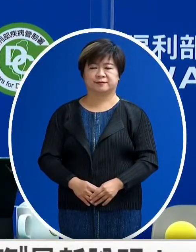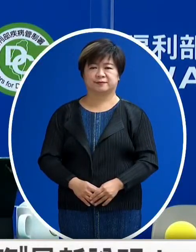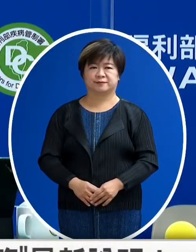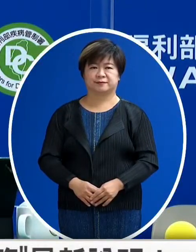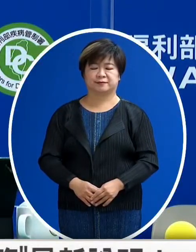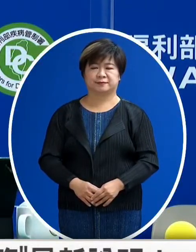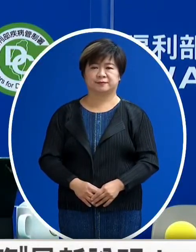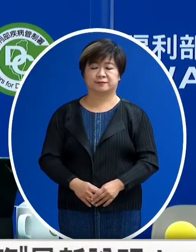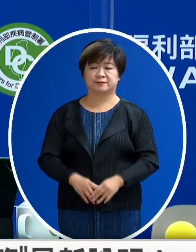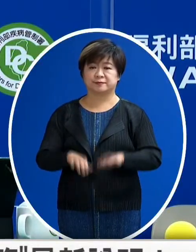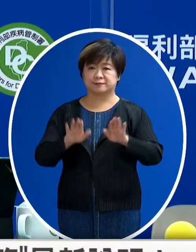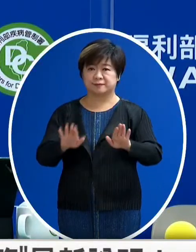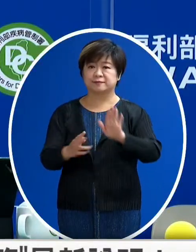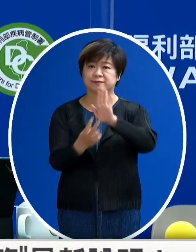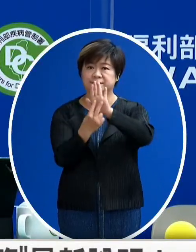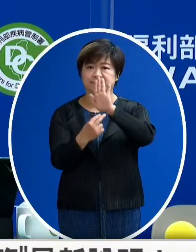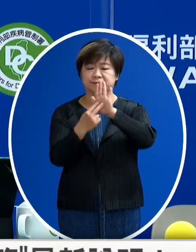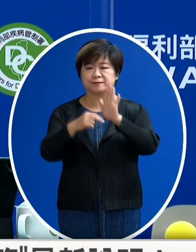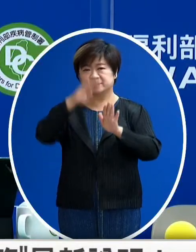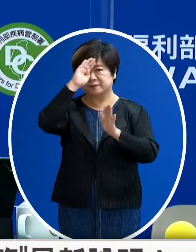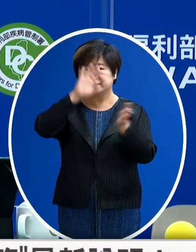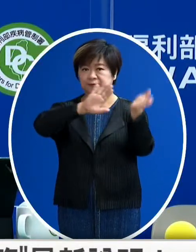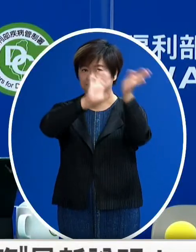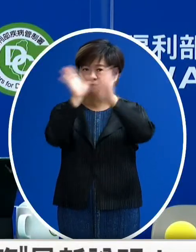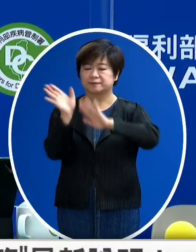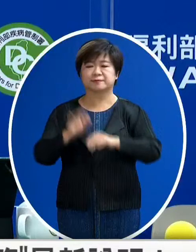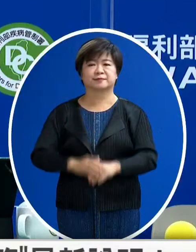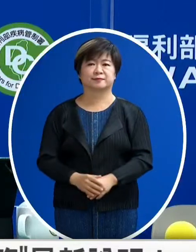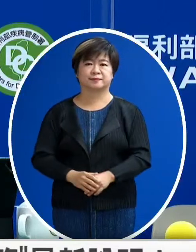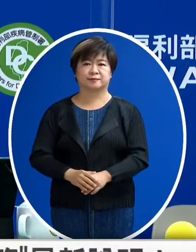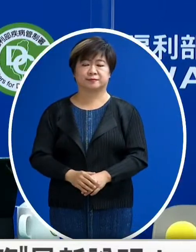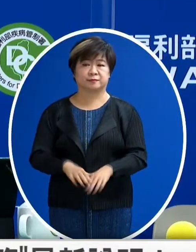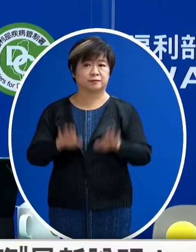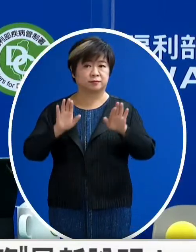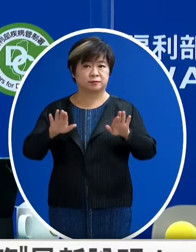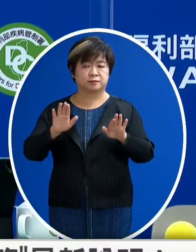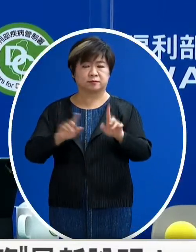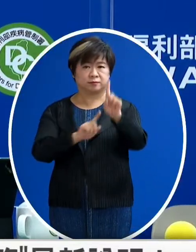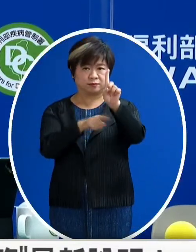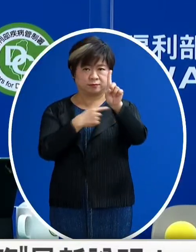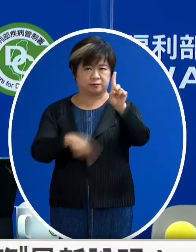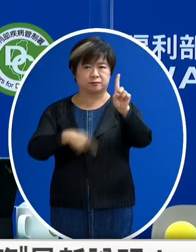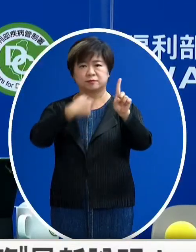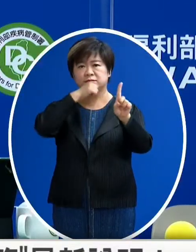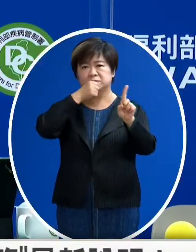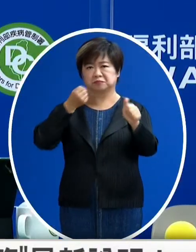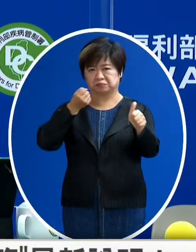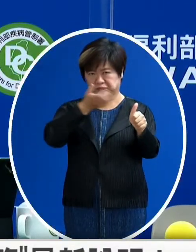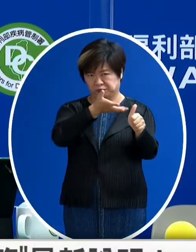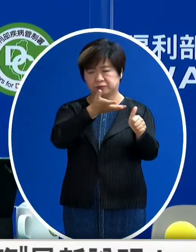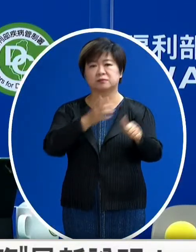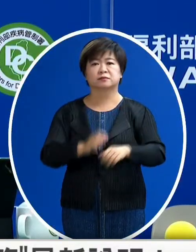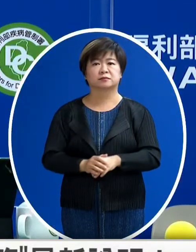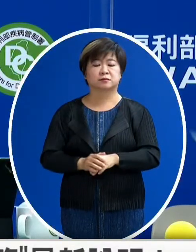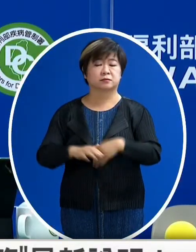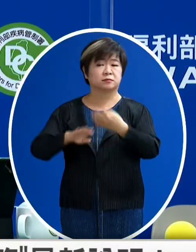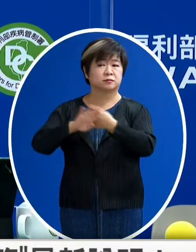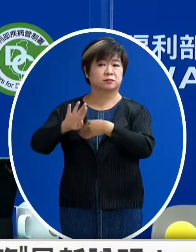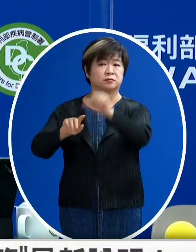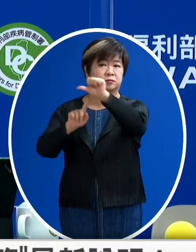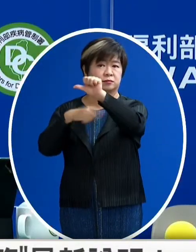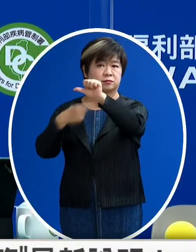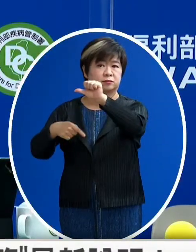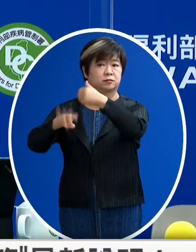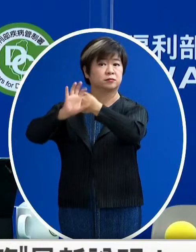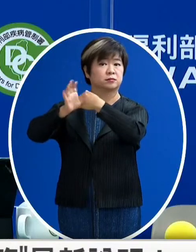好，跟大家说明一下今天的疫情的状况。那今天有一位本土的病例，那5位境